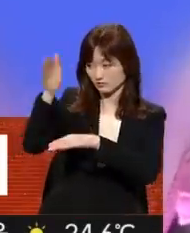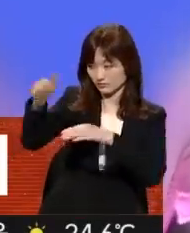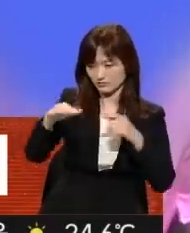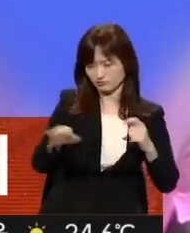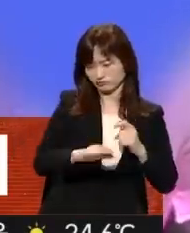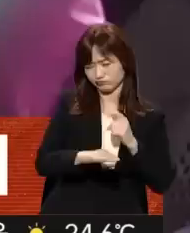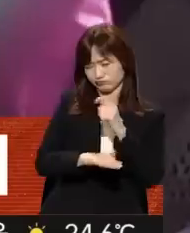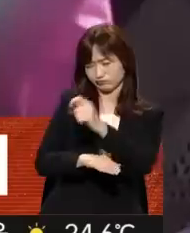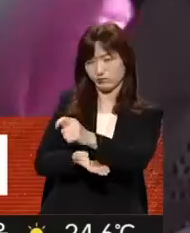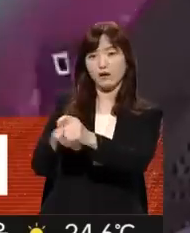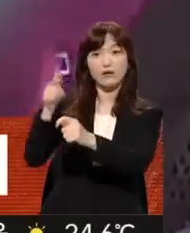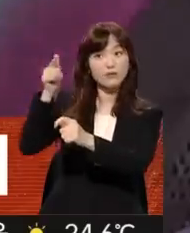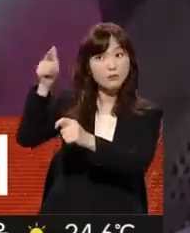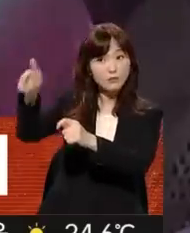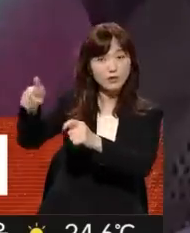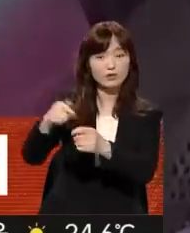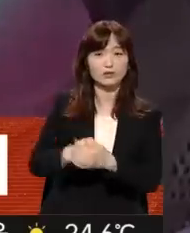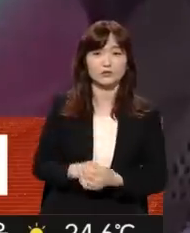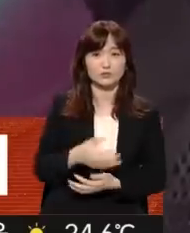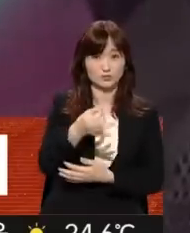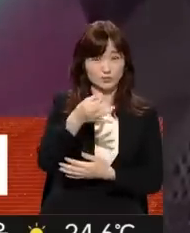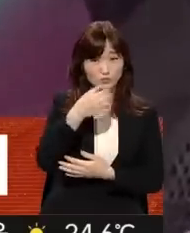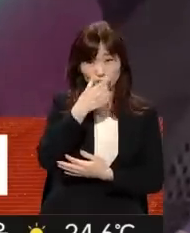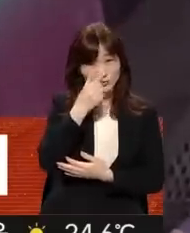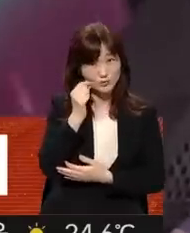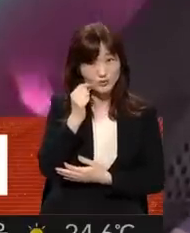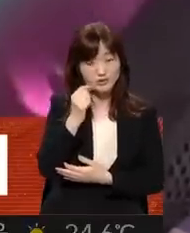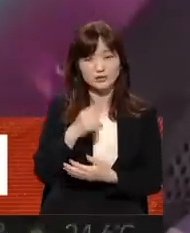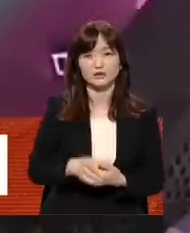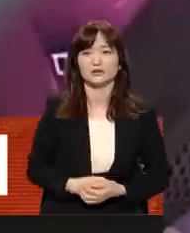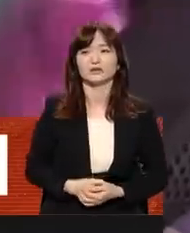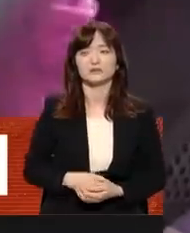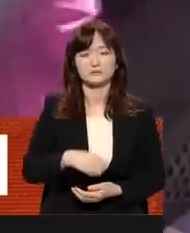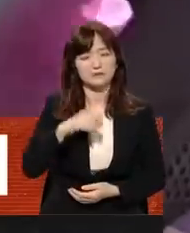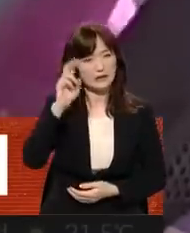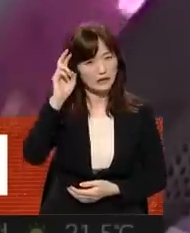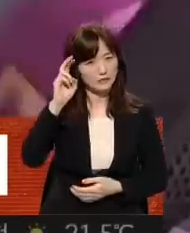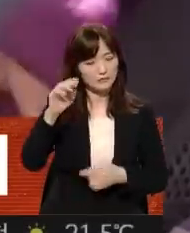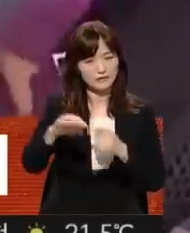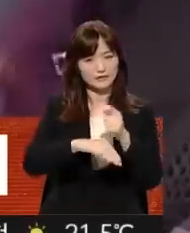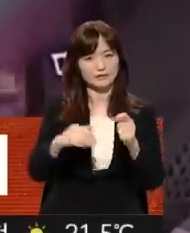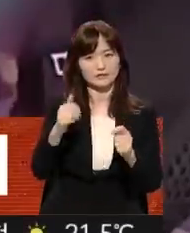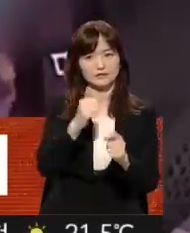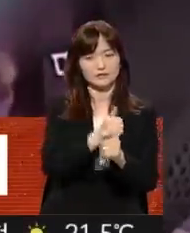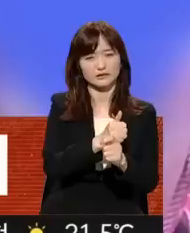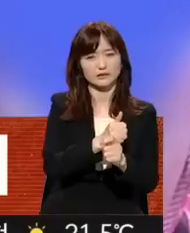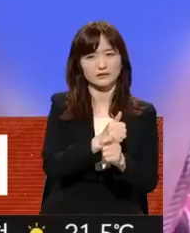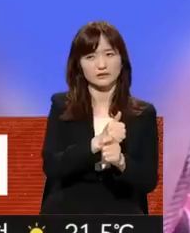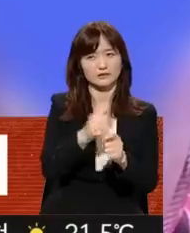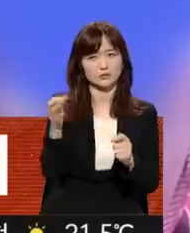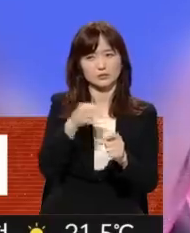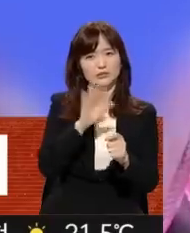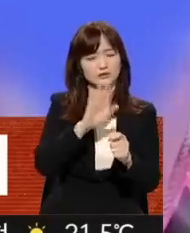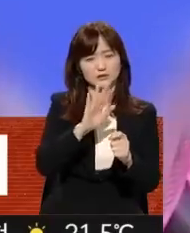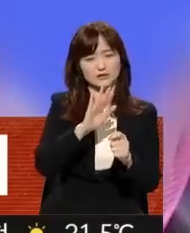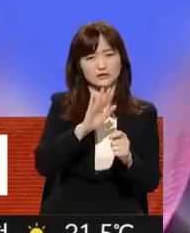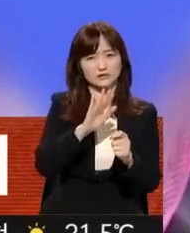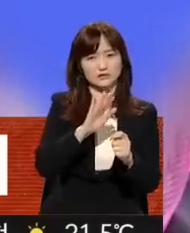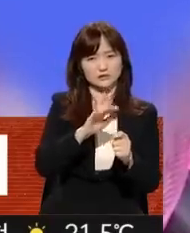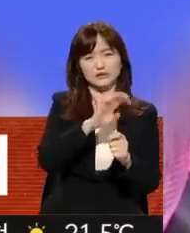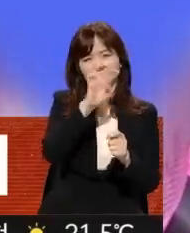거리인데 잔액이 부족한 거로 갔을까요? 아마 무임승차 했던 게 반복됐을 가능성이 매우 높고 지금 얼굴들 나오고